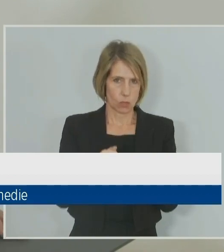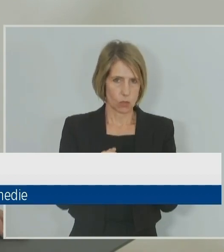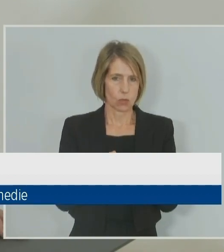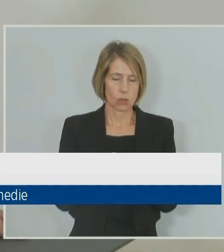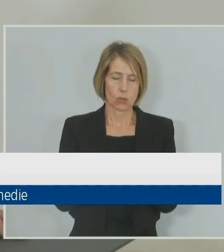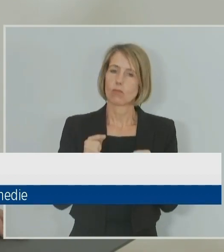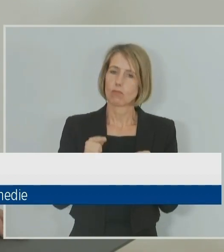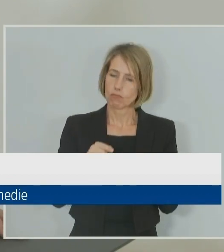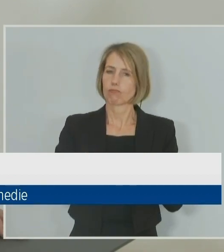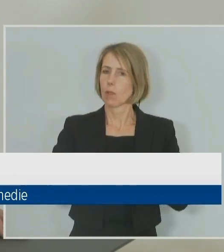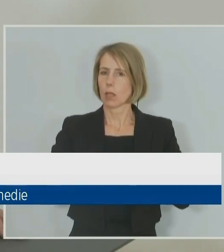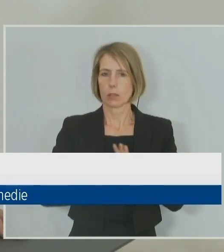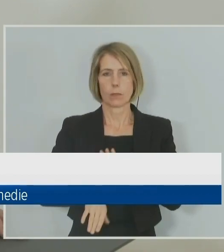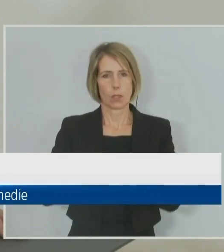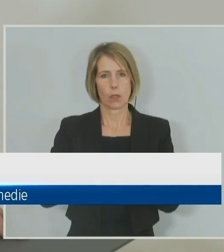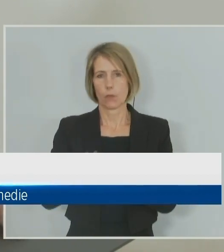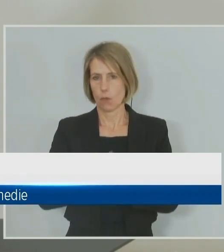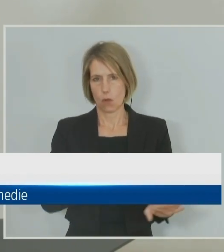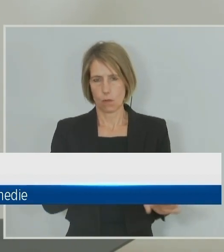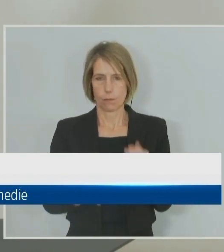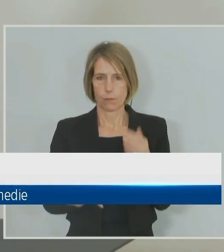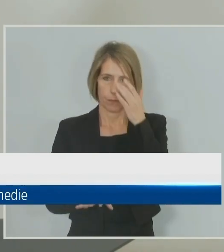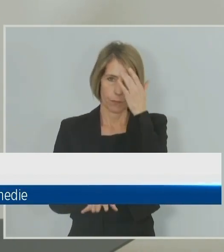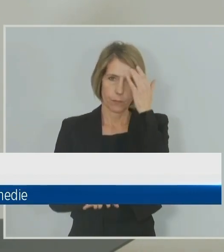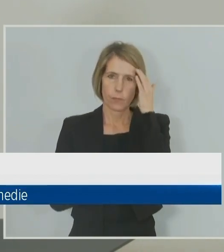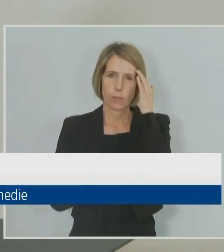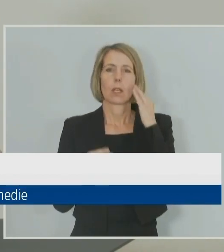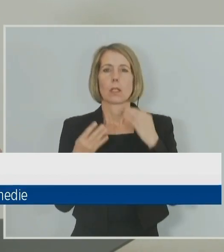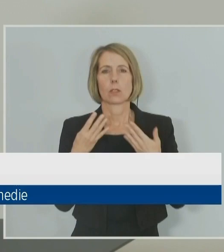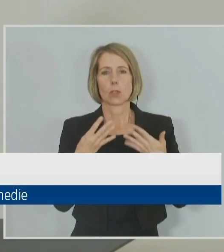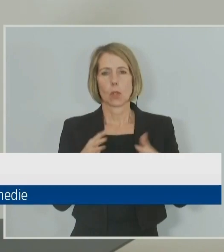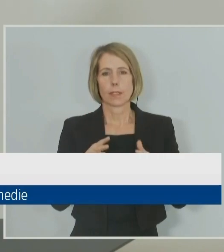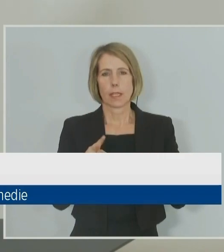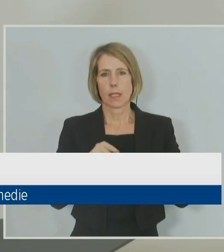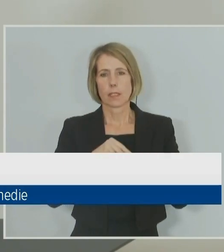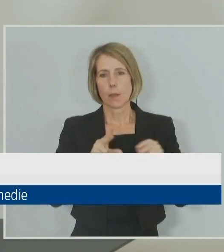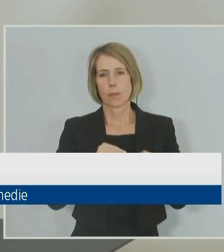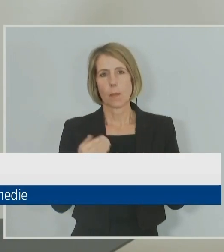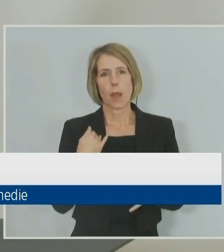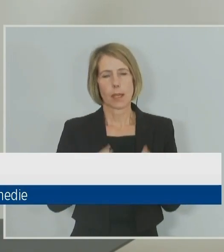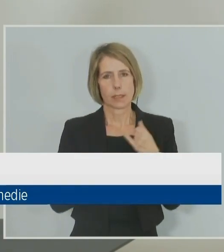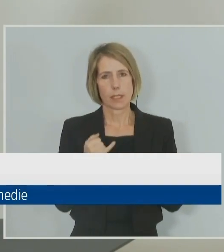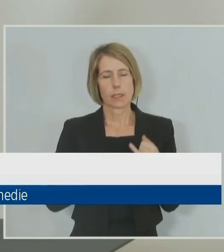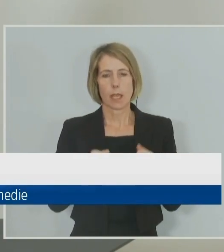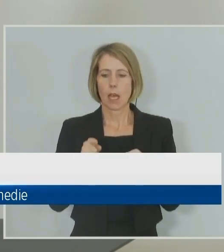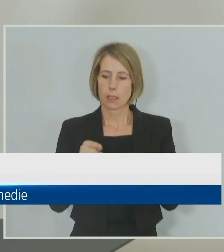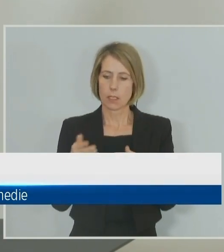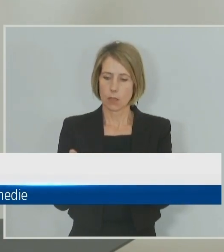tutje në negociata. Pra, jemi në një moment kur flasim e diskutojmë